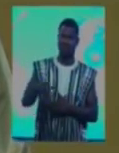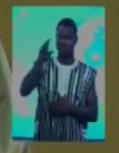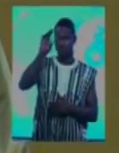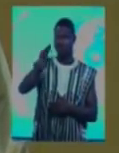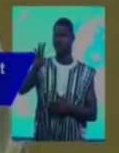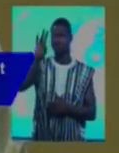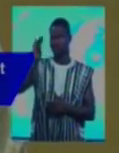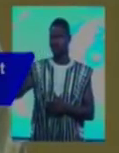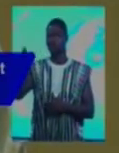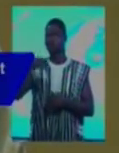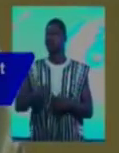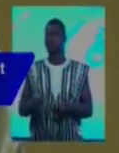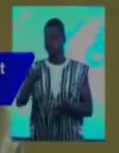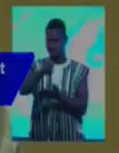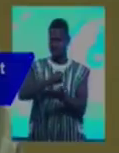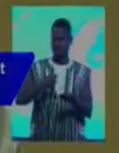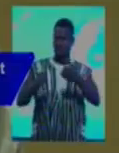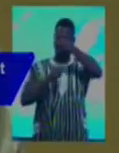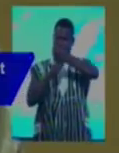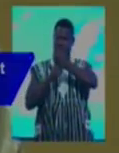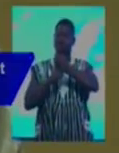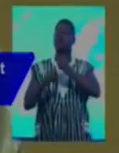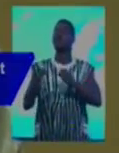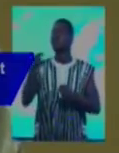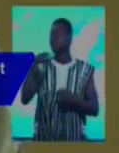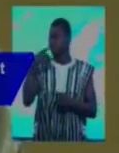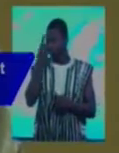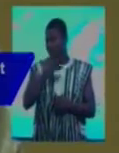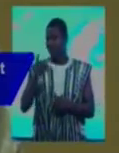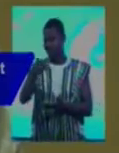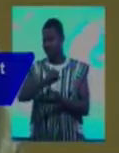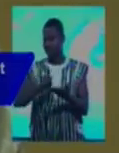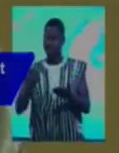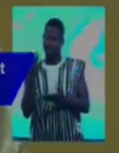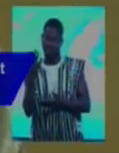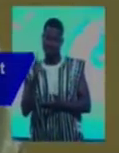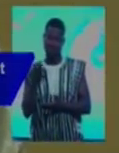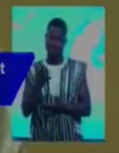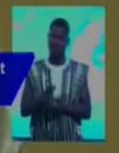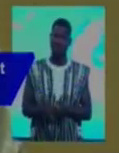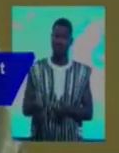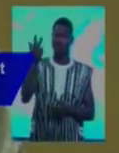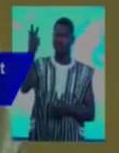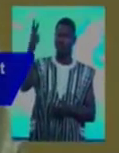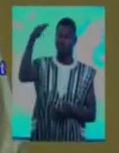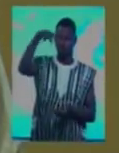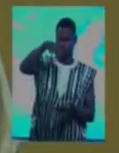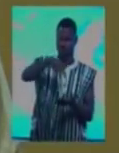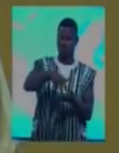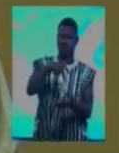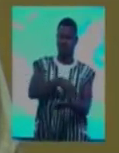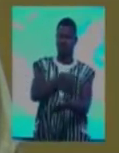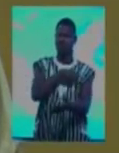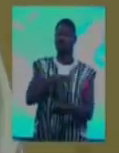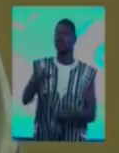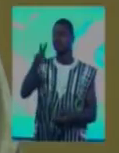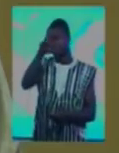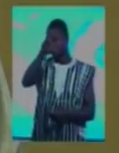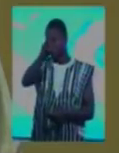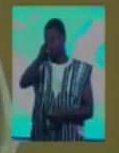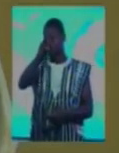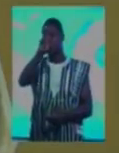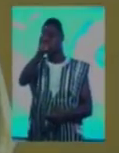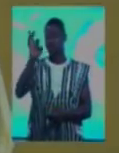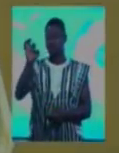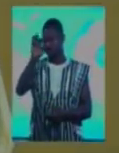aires protégées, dont la superficie est estimée à 3 900 000 hectares.